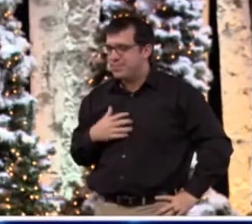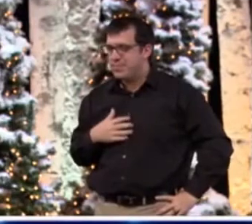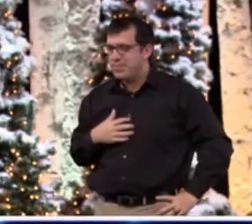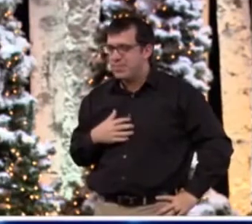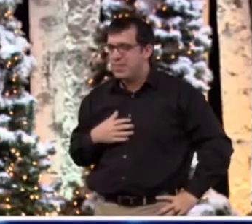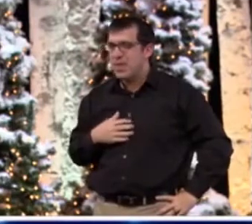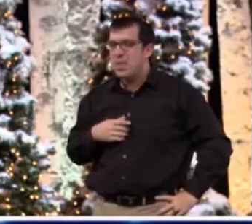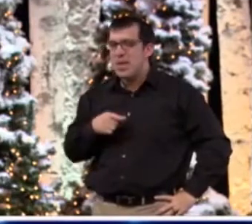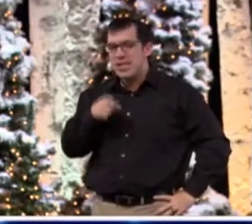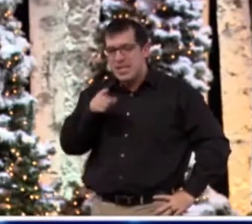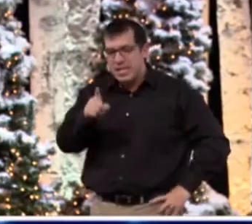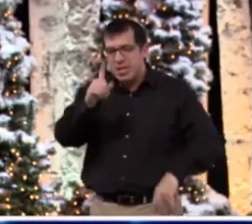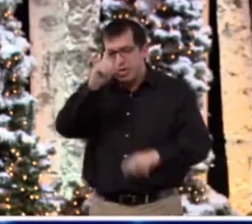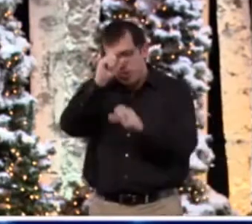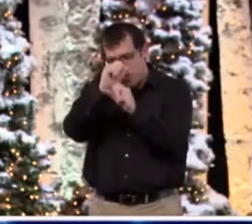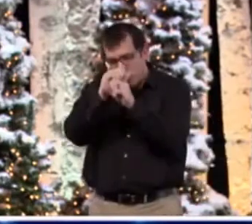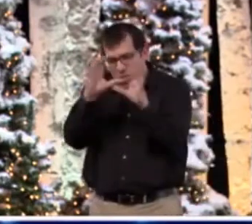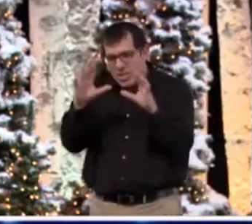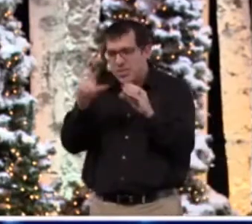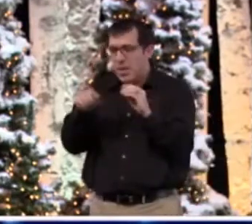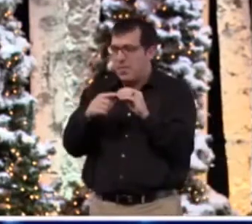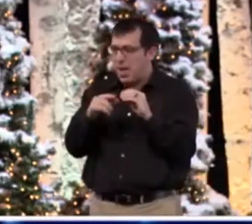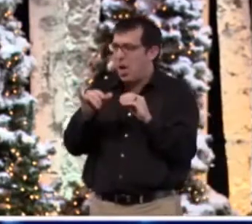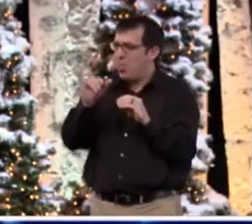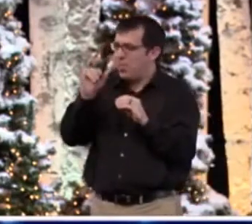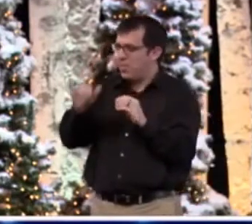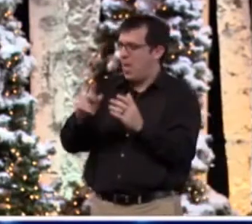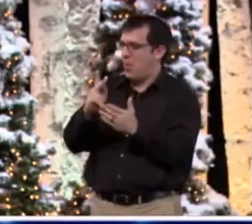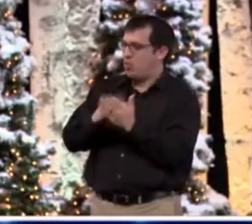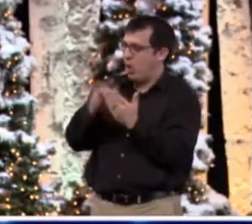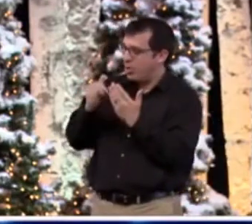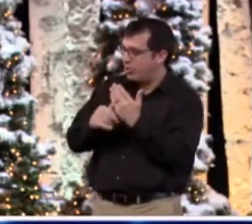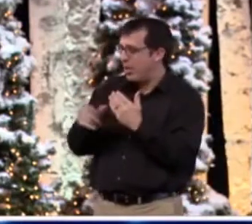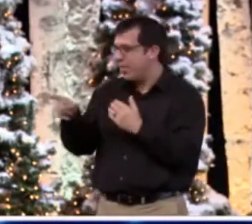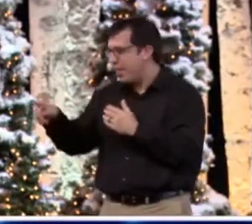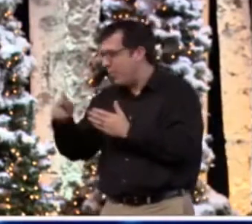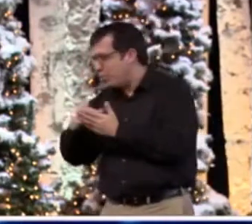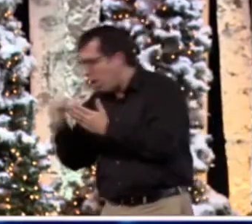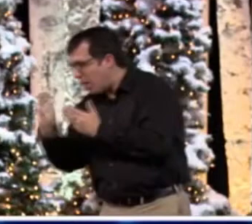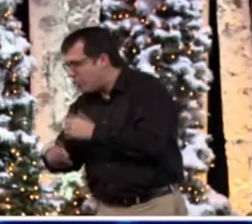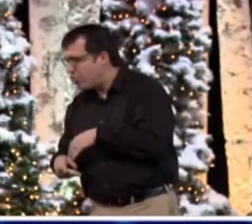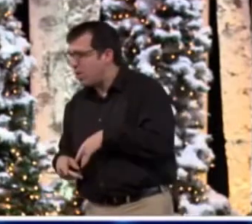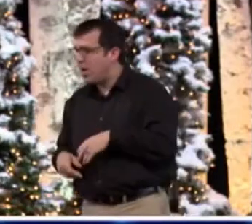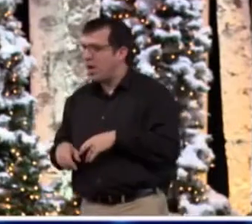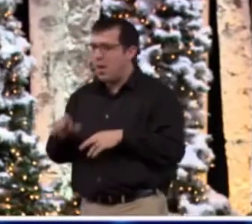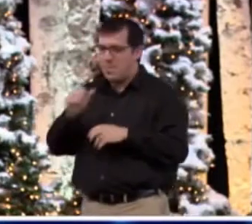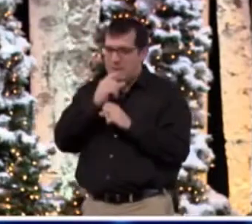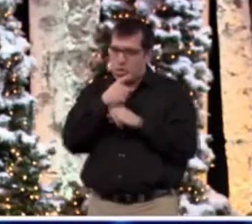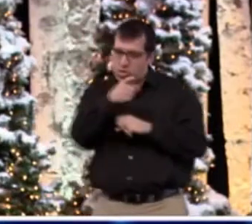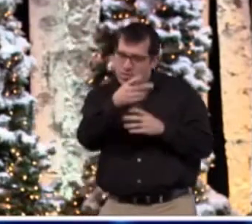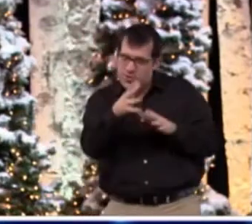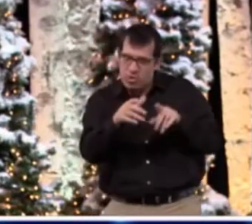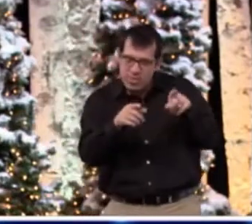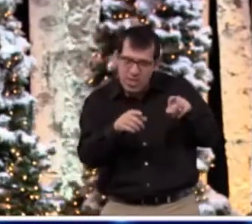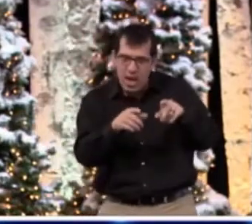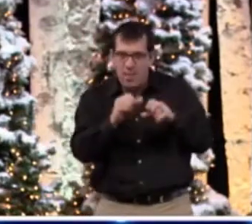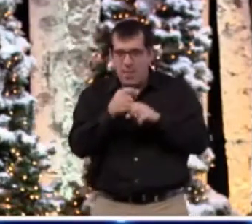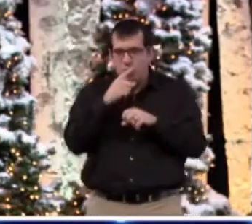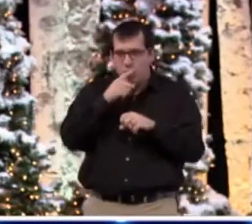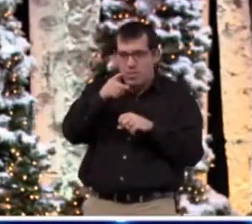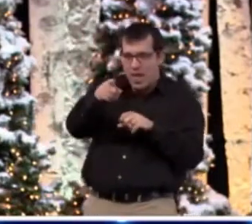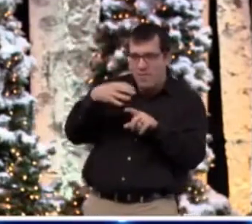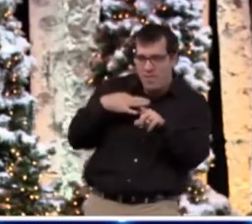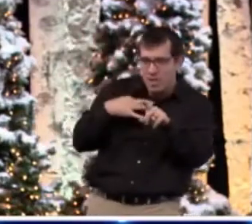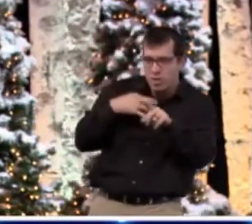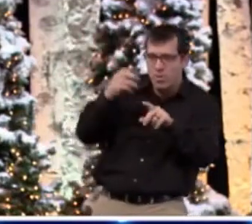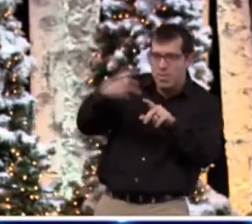तर उहाँले यो परियोजना, त्यो परियोजनाको सपना देख्नु भएको थियो। त्यो काठलाई त्यहाँ प्रयोग गर्नुपर्छ नै र स्वयंसेवकहरूलाई राम्रोसँग